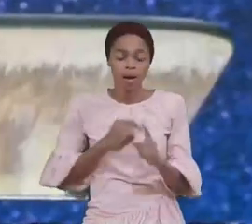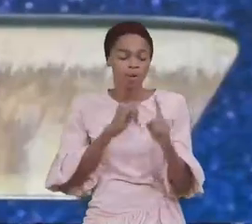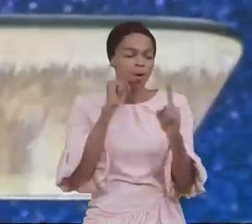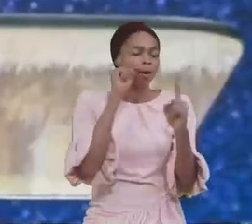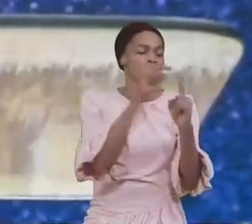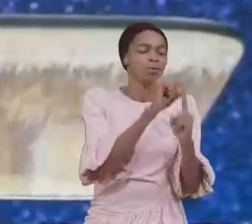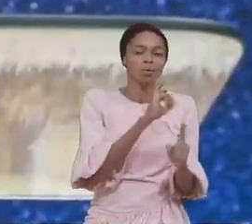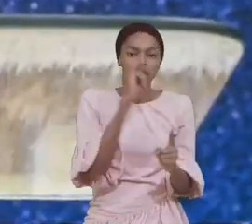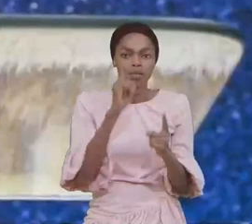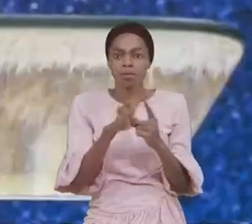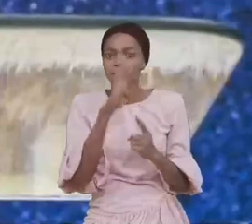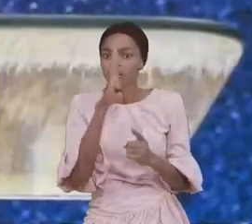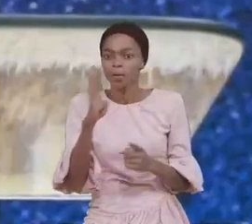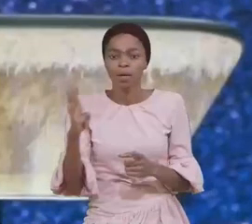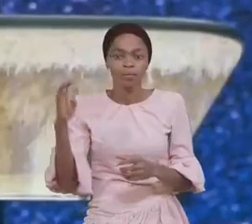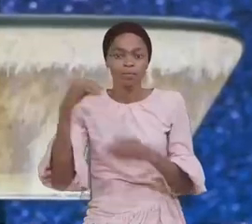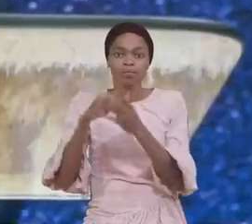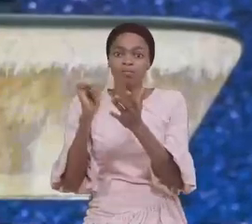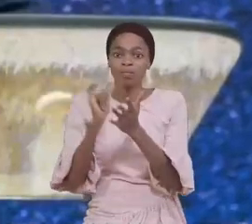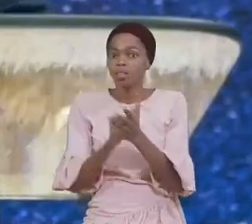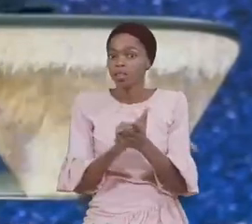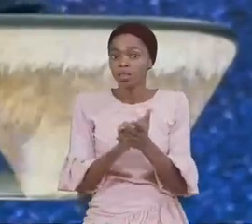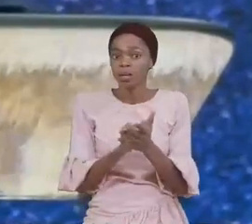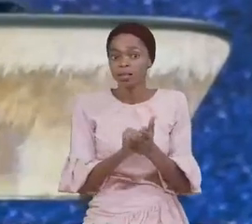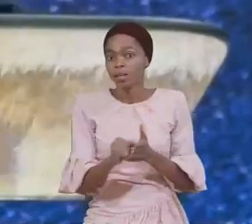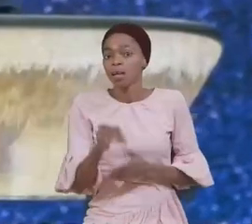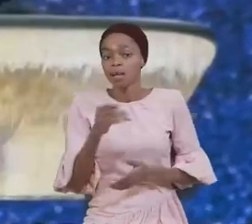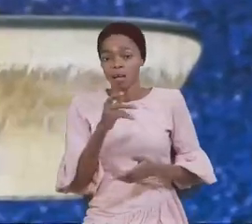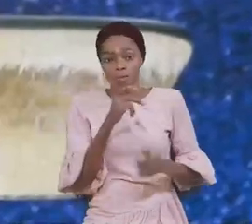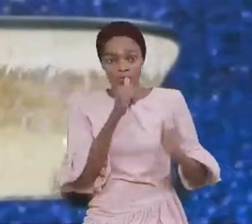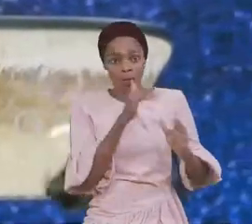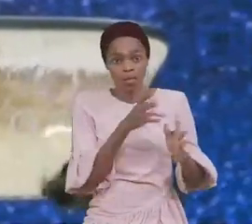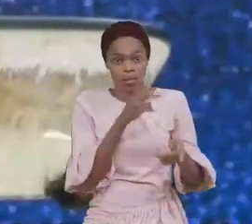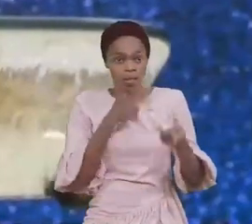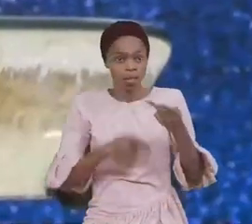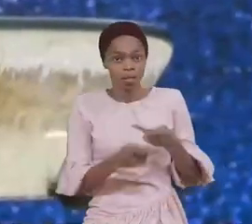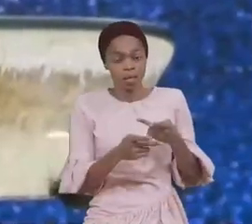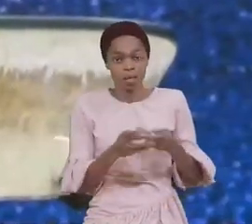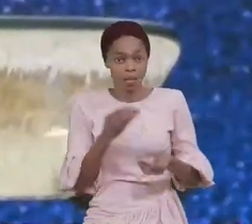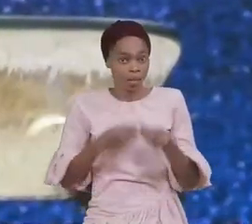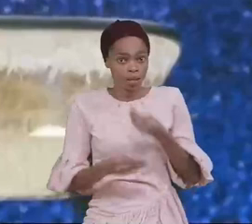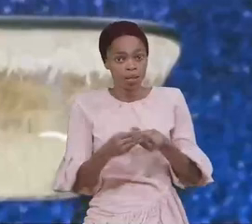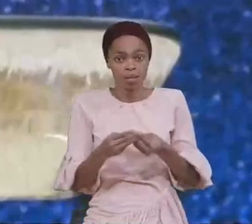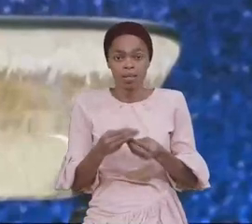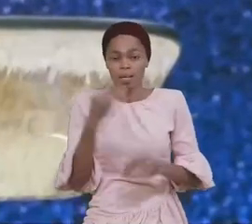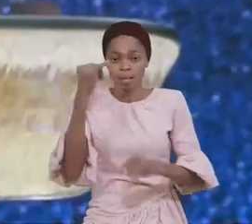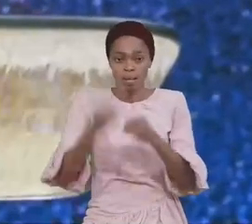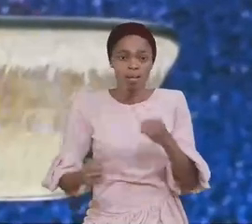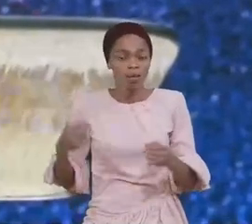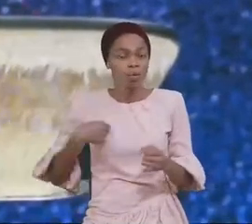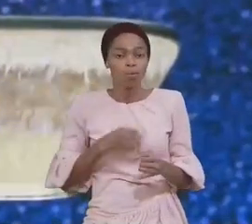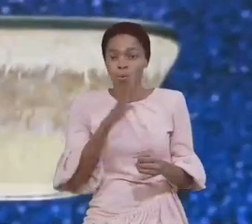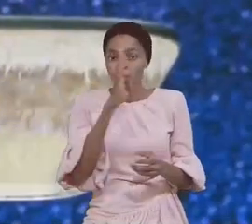c'est d'être dans cet héritage finalement, afin que nous soyons dans ce